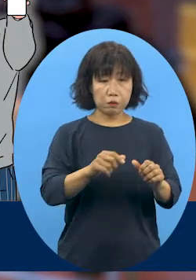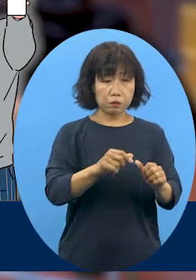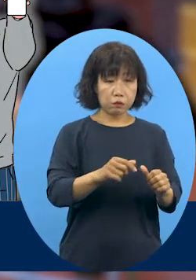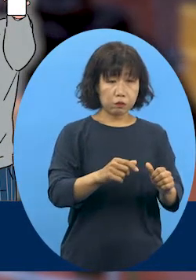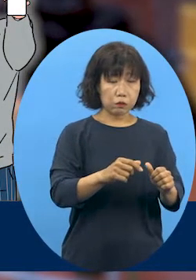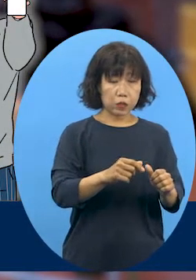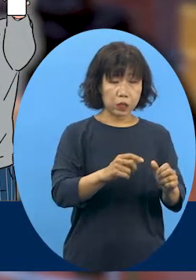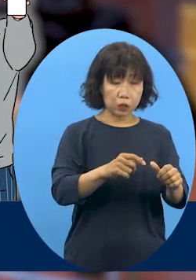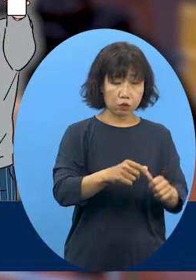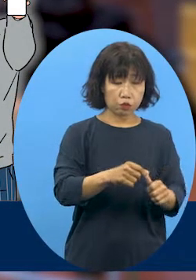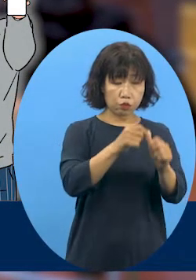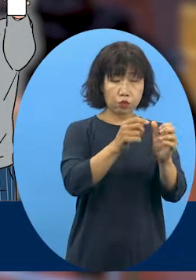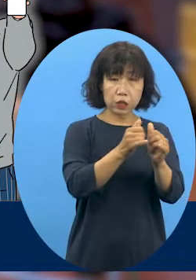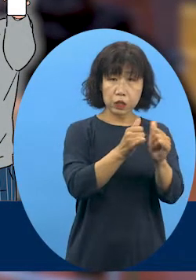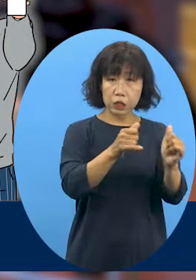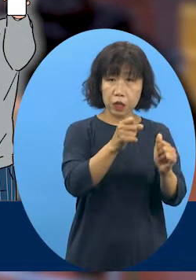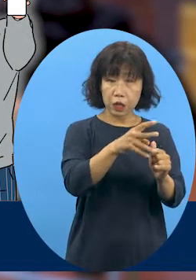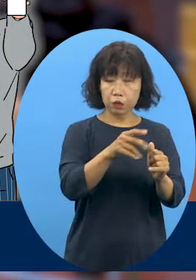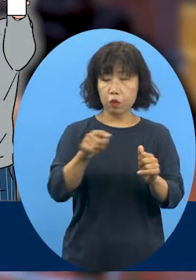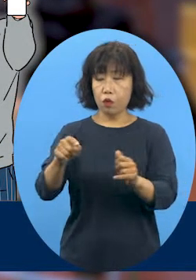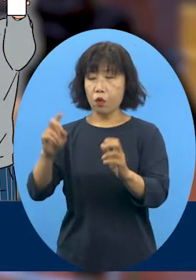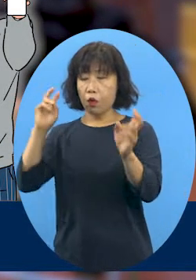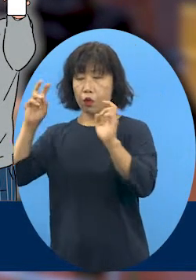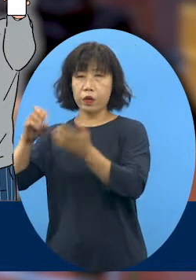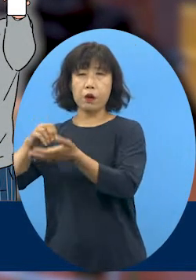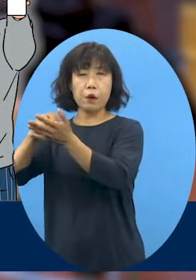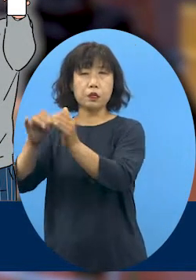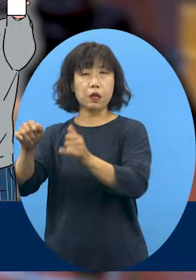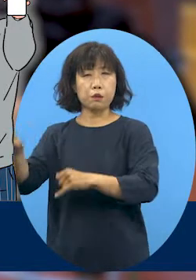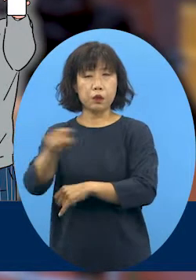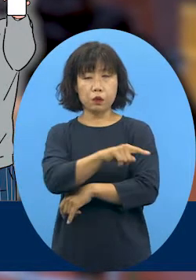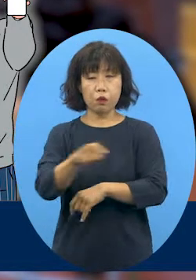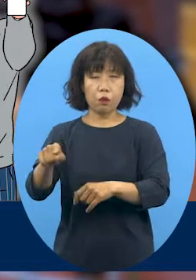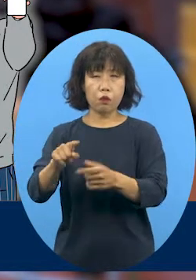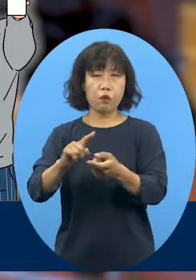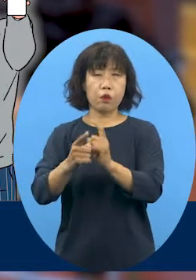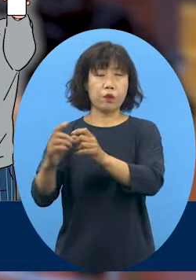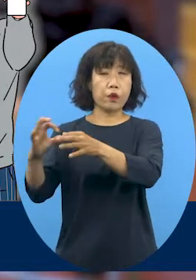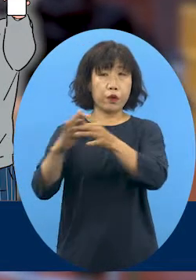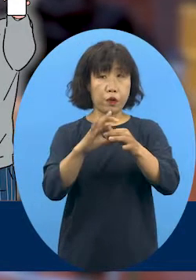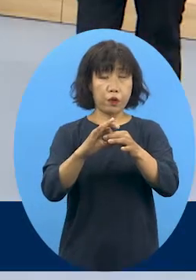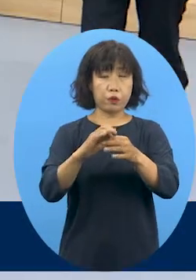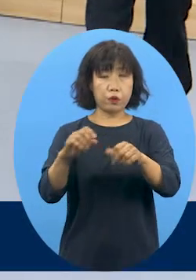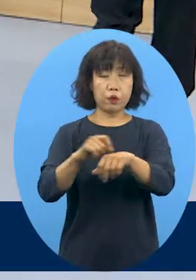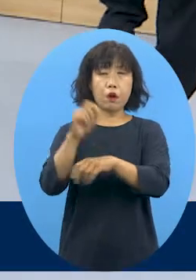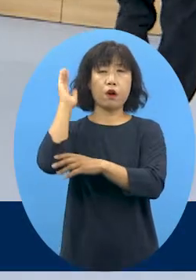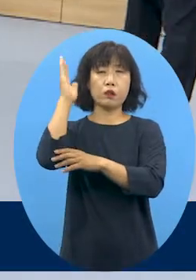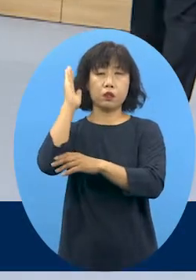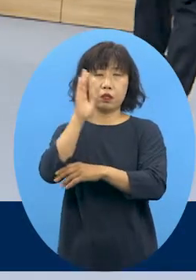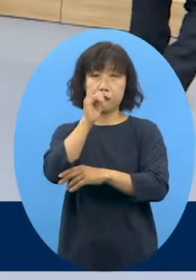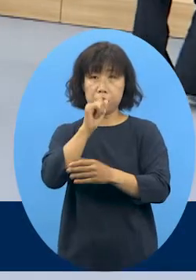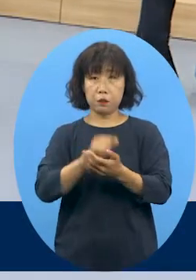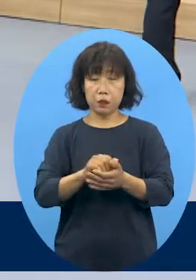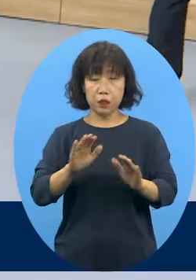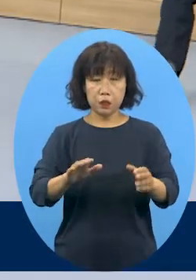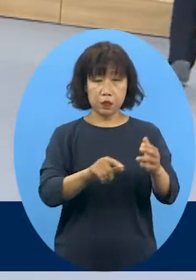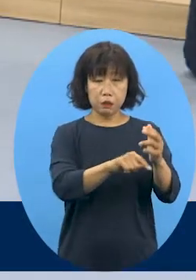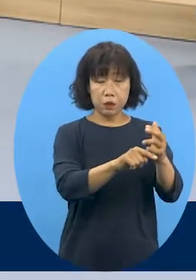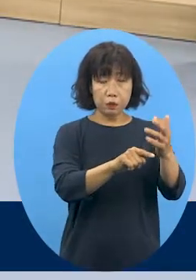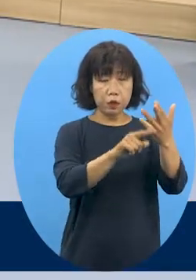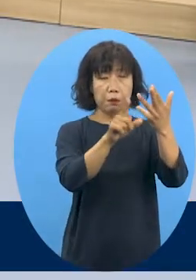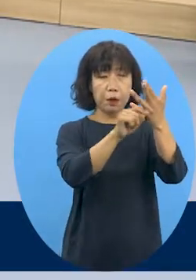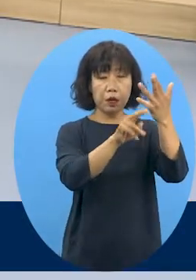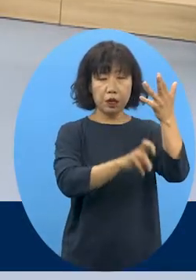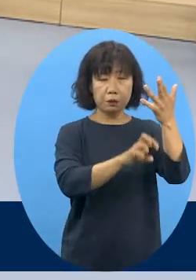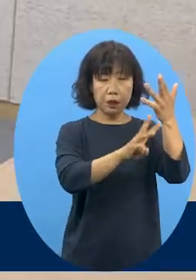구직자 연결은 물론 자기소개서 특강 진로 상담 등의 컨설팅 도 진행됩니다 기업의 구인 신청 기간은 8월